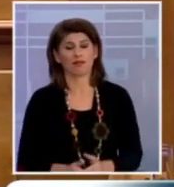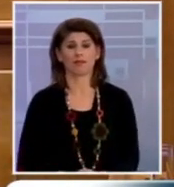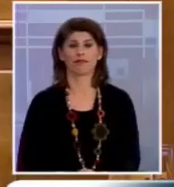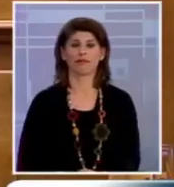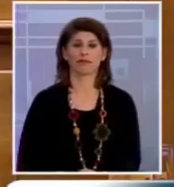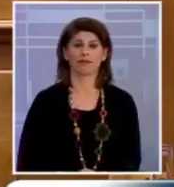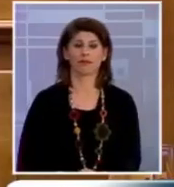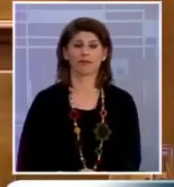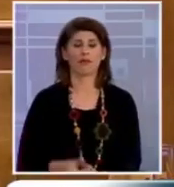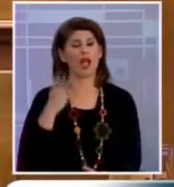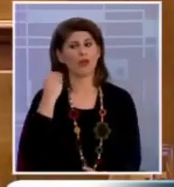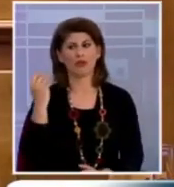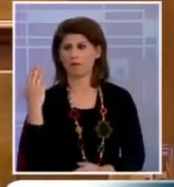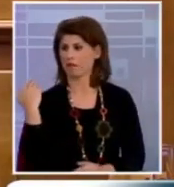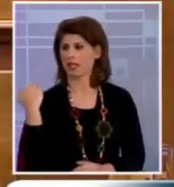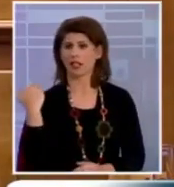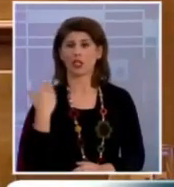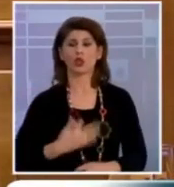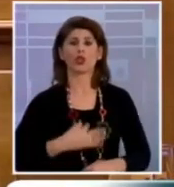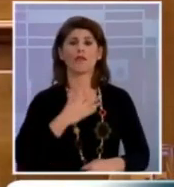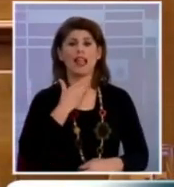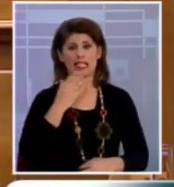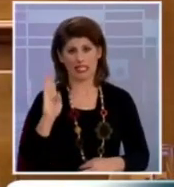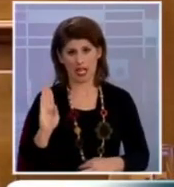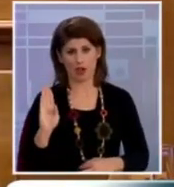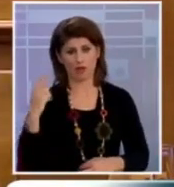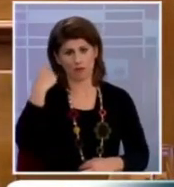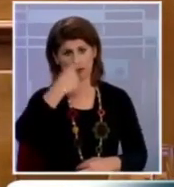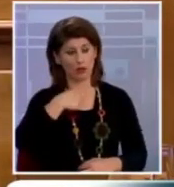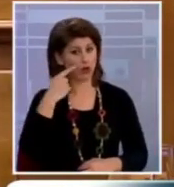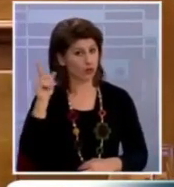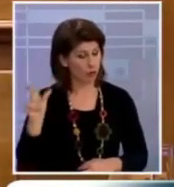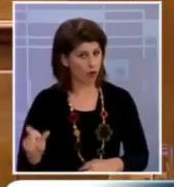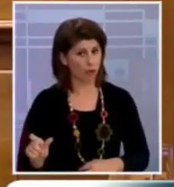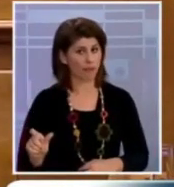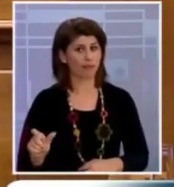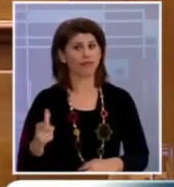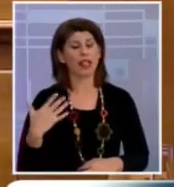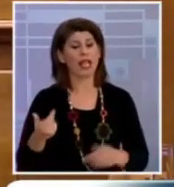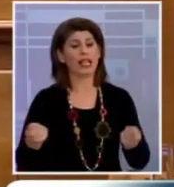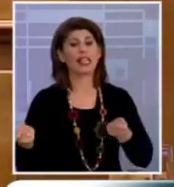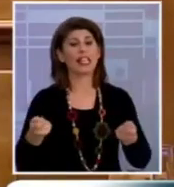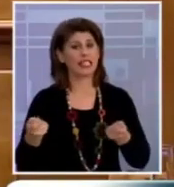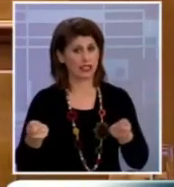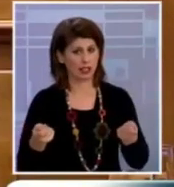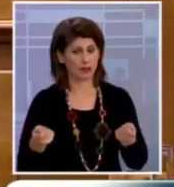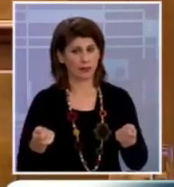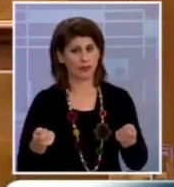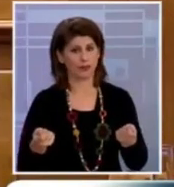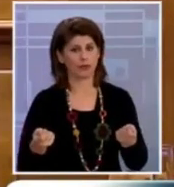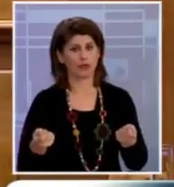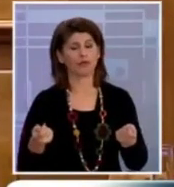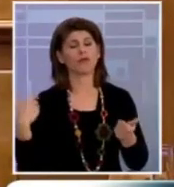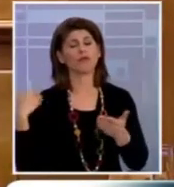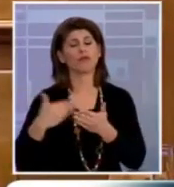Άκουσα προλίγου τον κύριο Βενιζέλο, ένα πρόσωπο το οποίο έχει χειριστεί επί